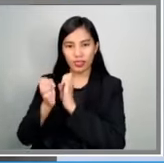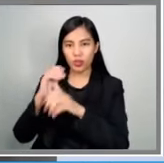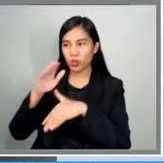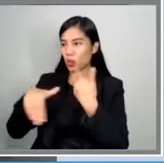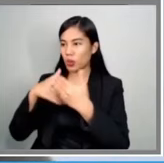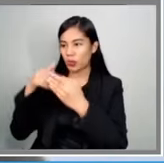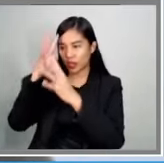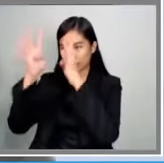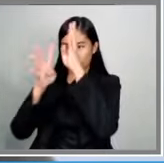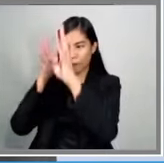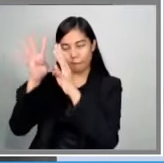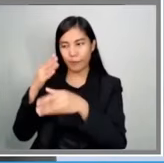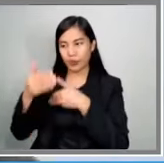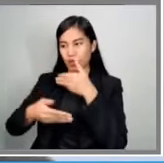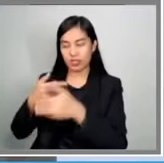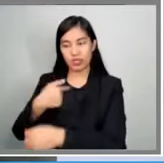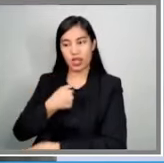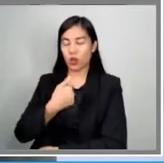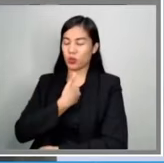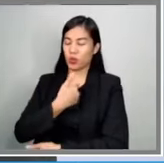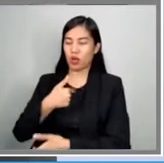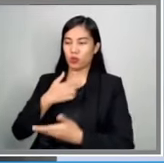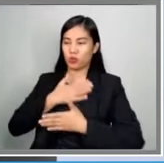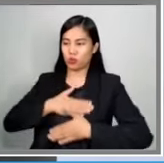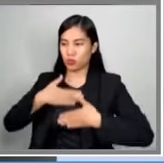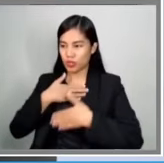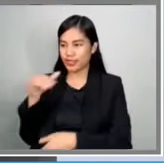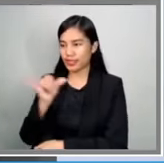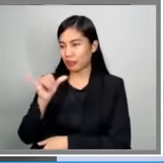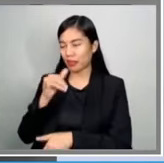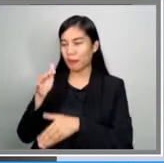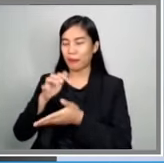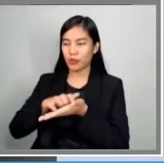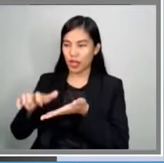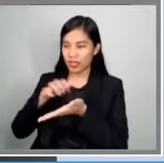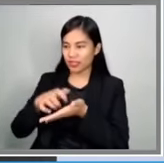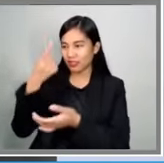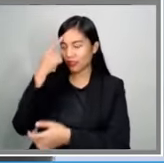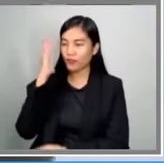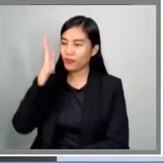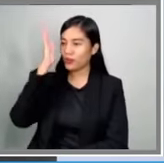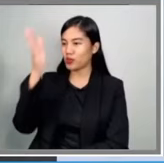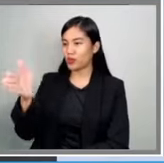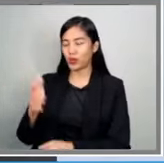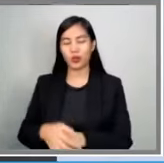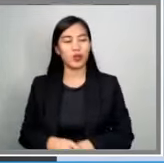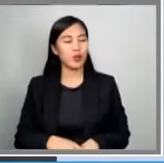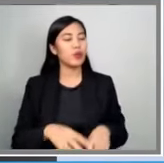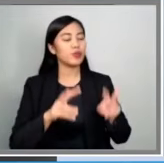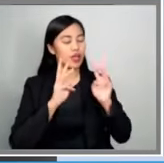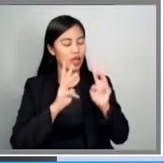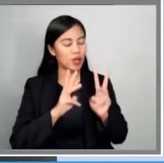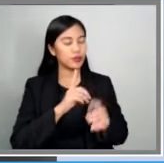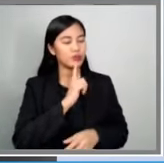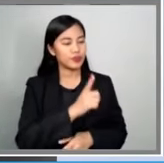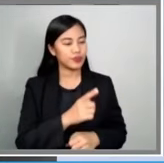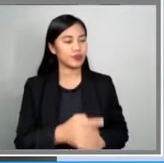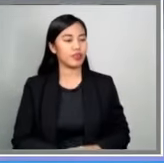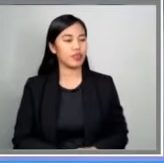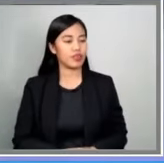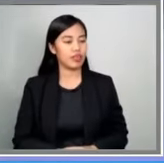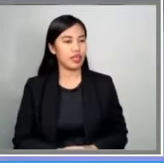I really enjoy that, so parang practice siya for the future. Wow. Oh, tsaka parang 10 parts, di ba,